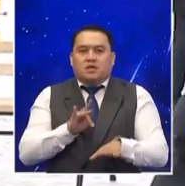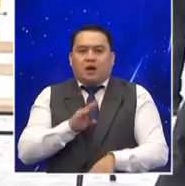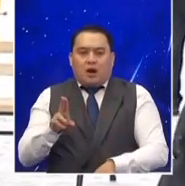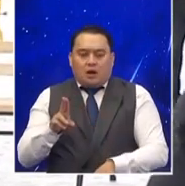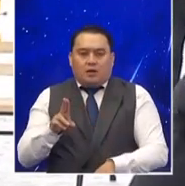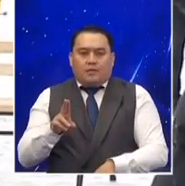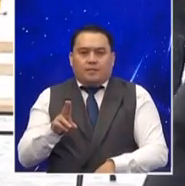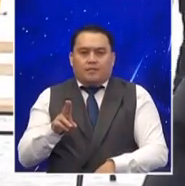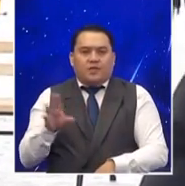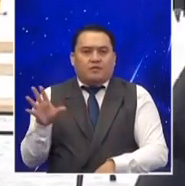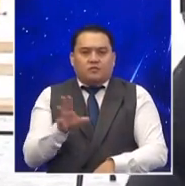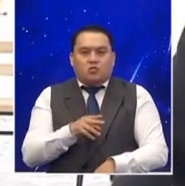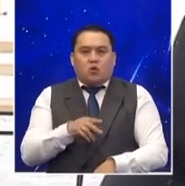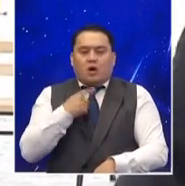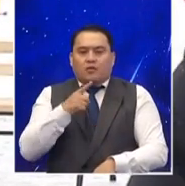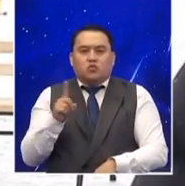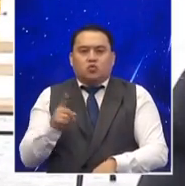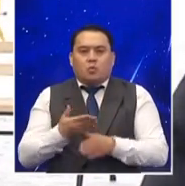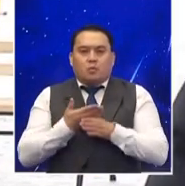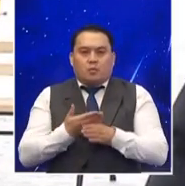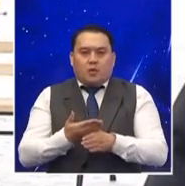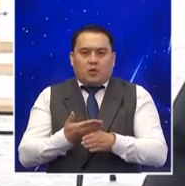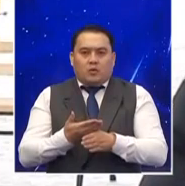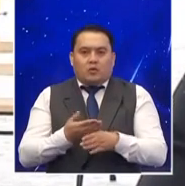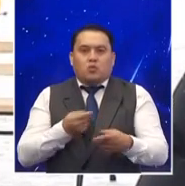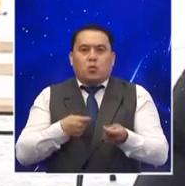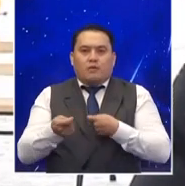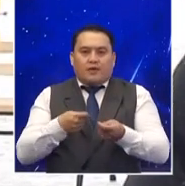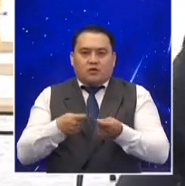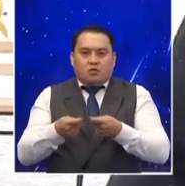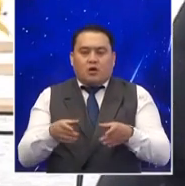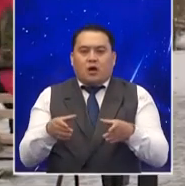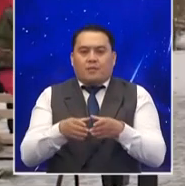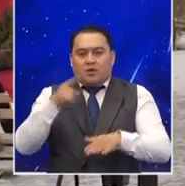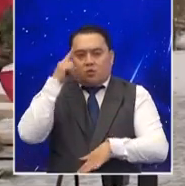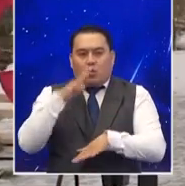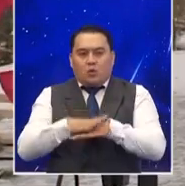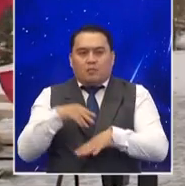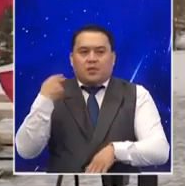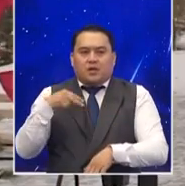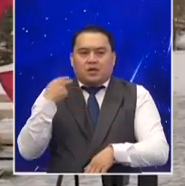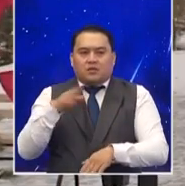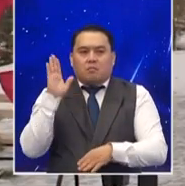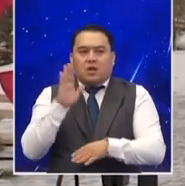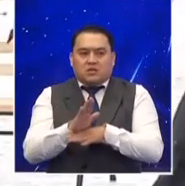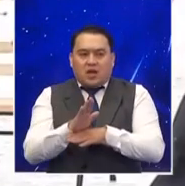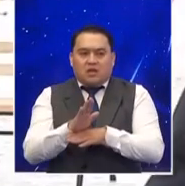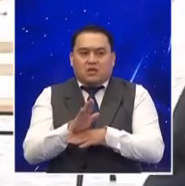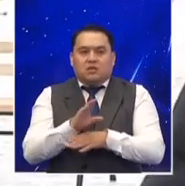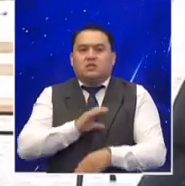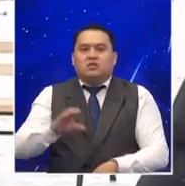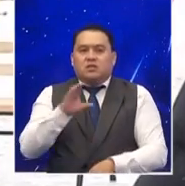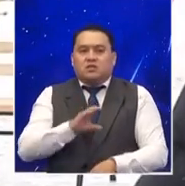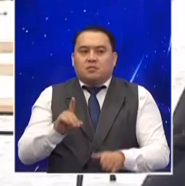масштабу. Это все, я говорю, благодаря нашему этому руководителю Аманду Габасичу. Президент в своем послании в сентябре